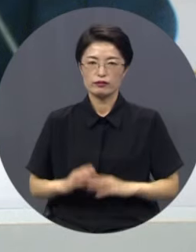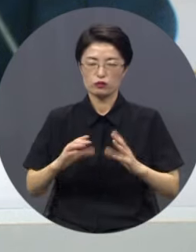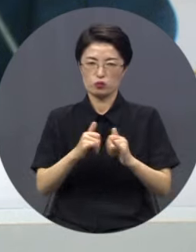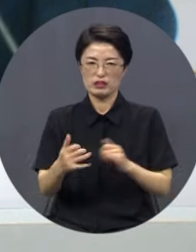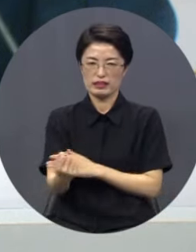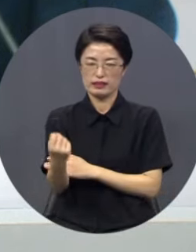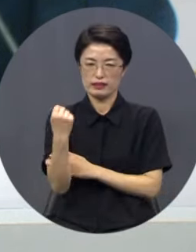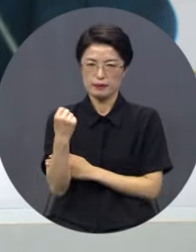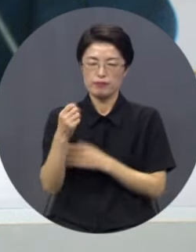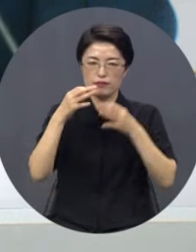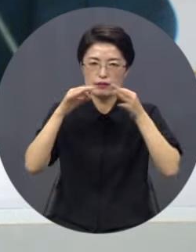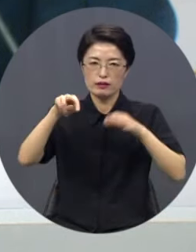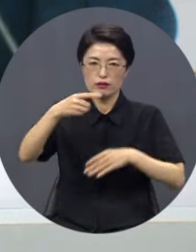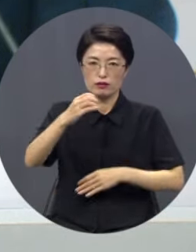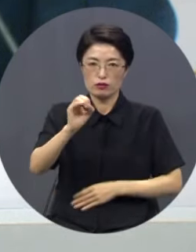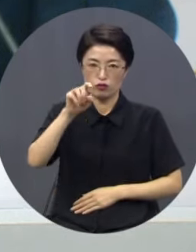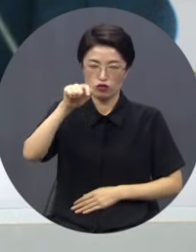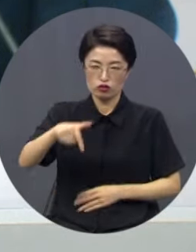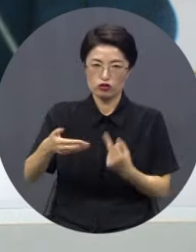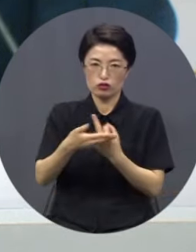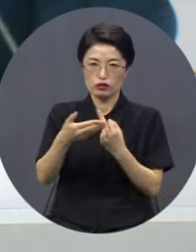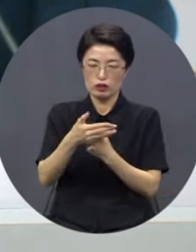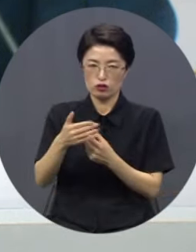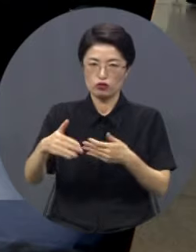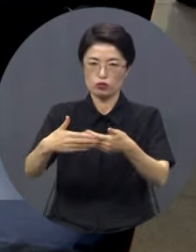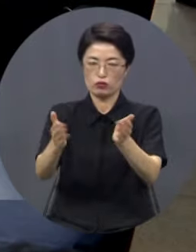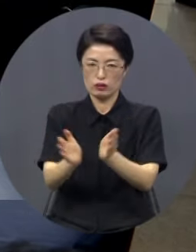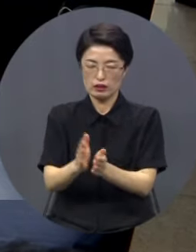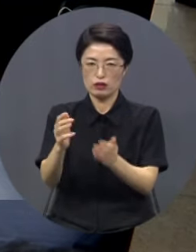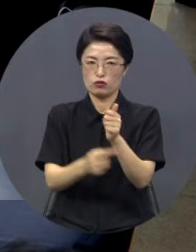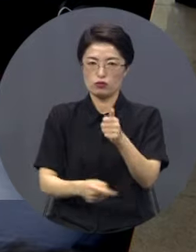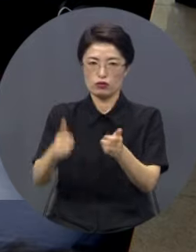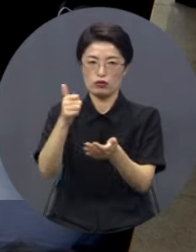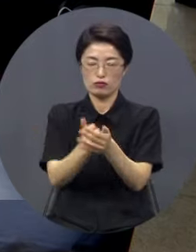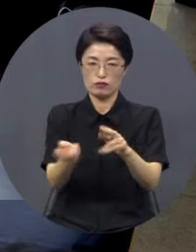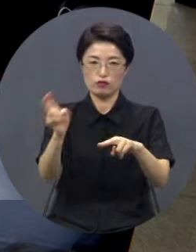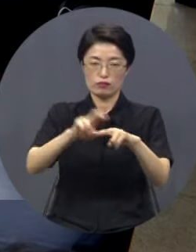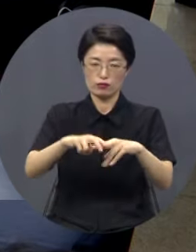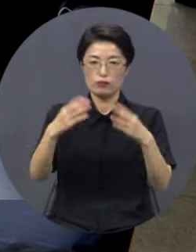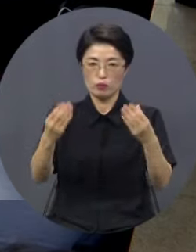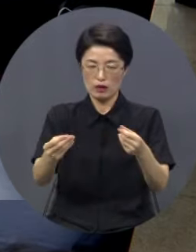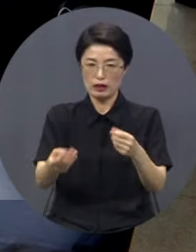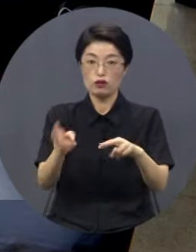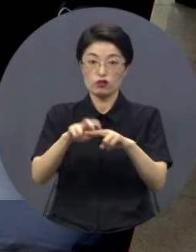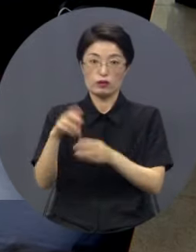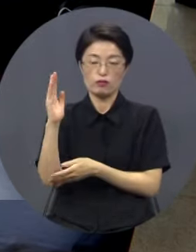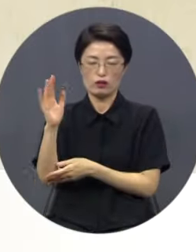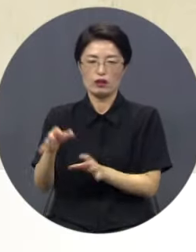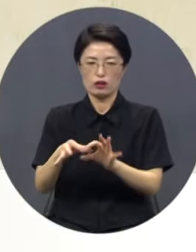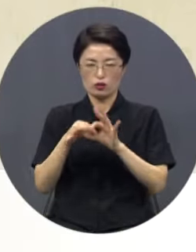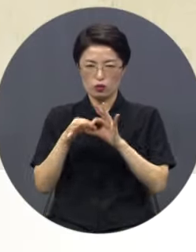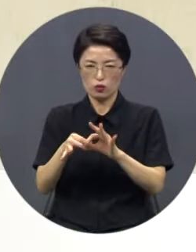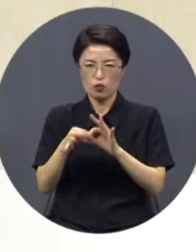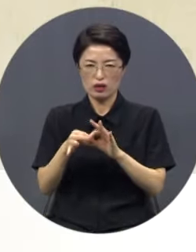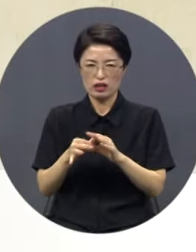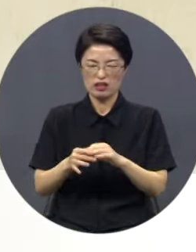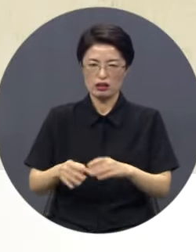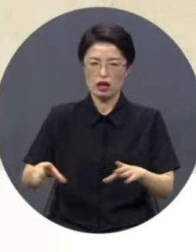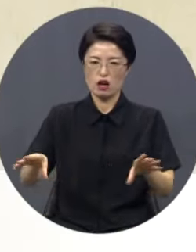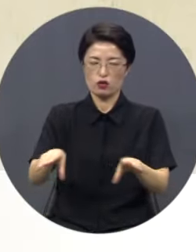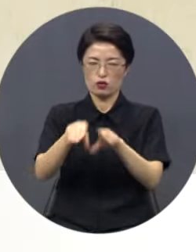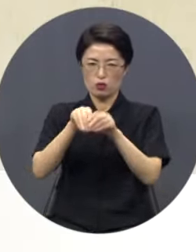힘 김승욱 제주 도당 위원장이 취임했습니다 김승욱 제주 도당위원장은 취임사를 통해 총선 패배로